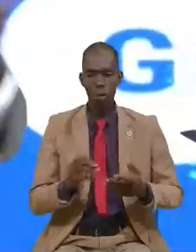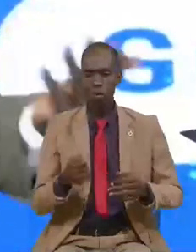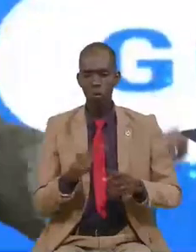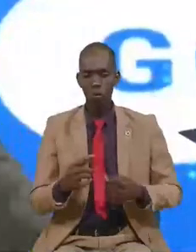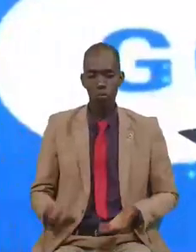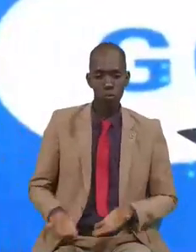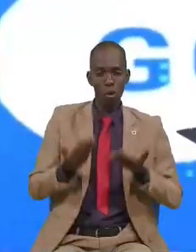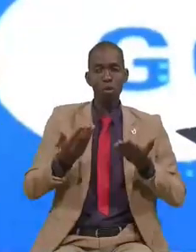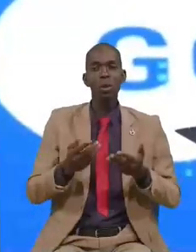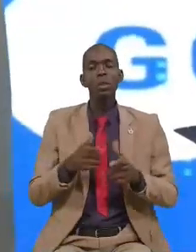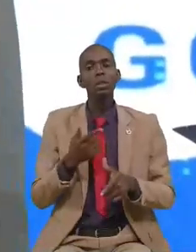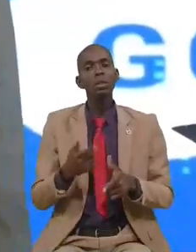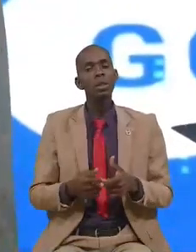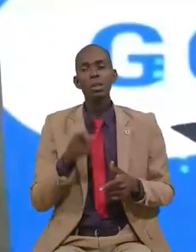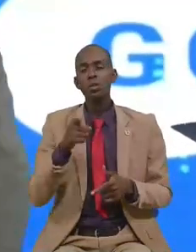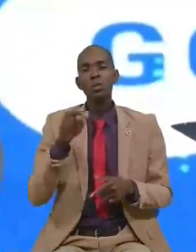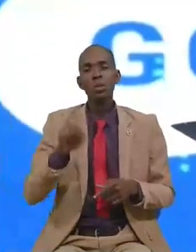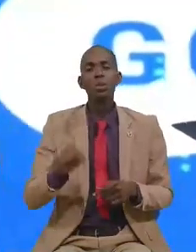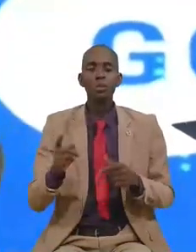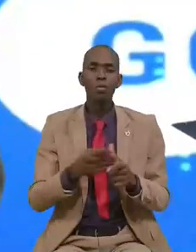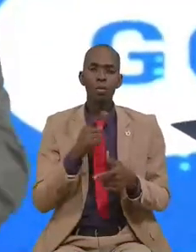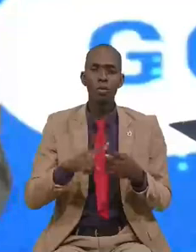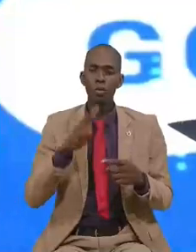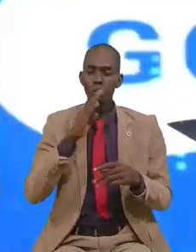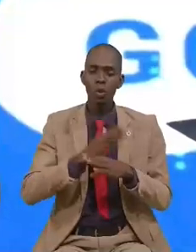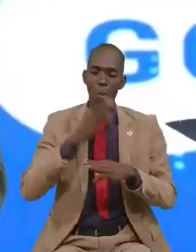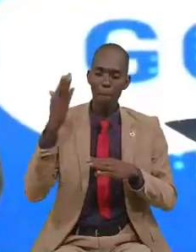j'enduis mes muscles, il ne peut pas me porter. Mais alors tu dois te soumettre au Seigneur.